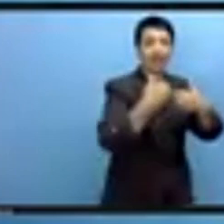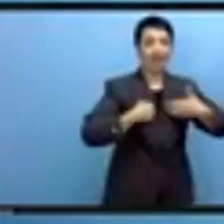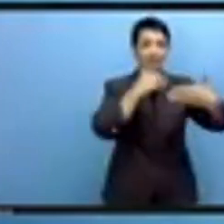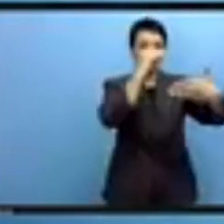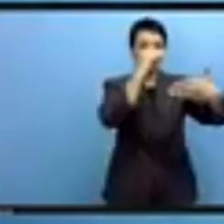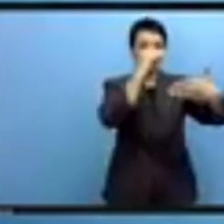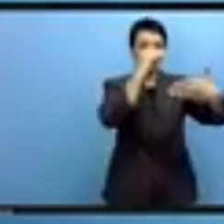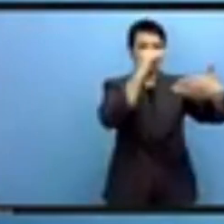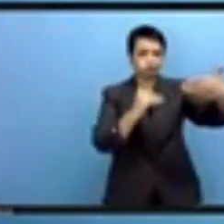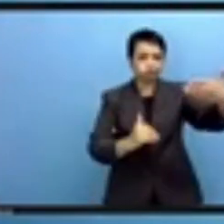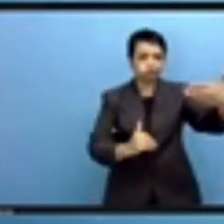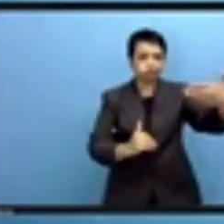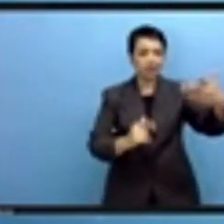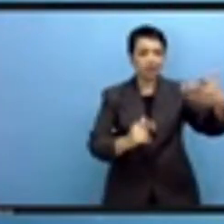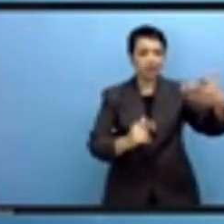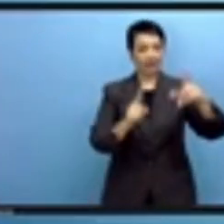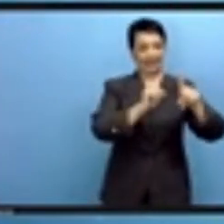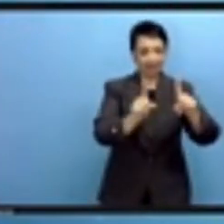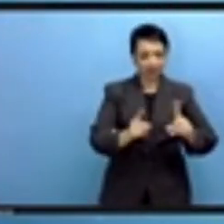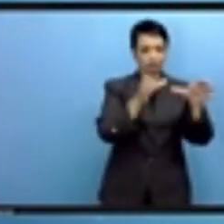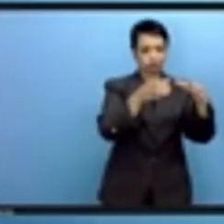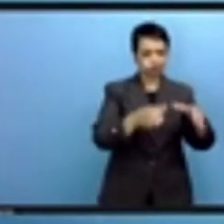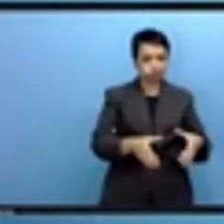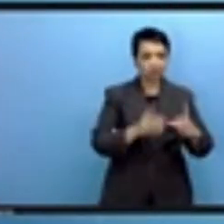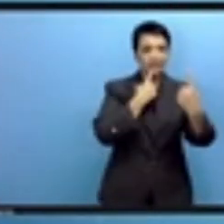所有的会议和讨论中，